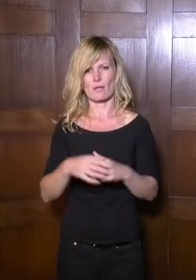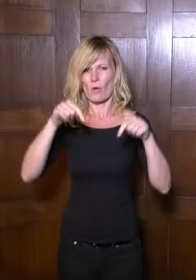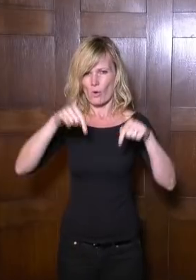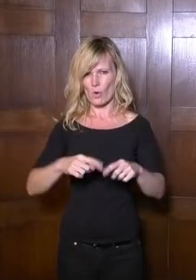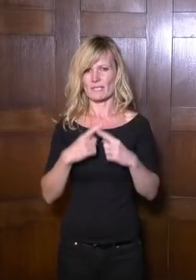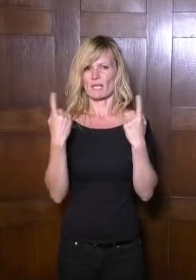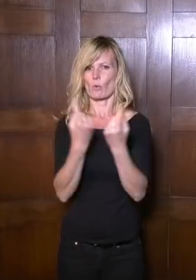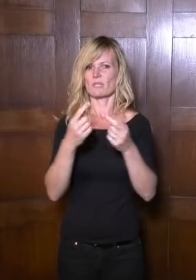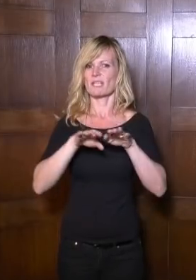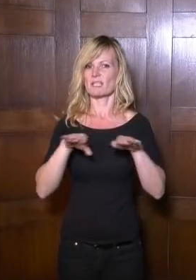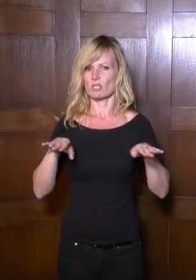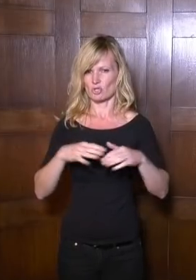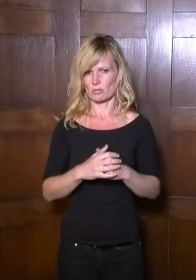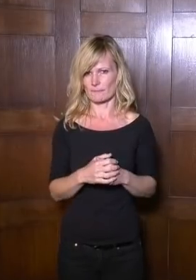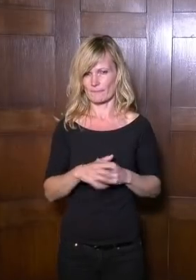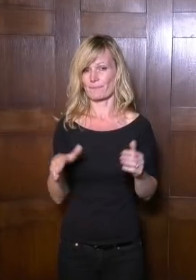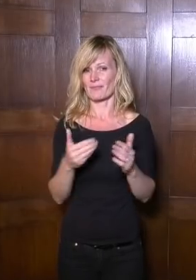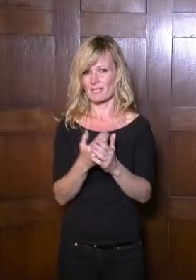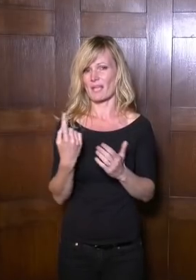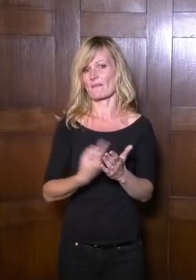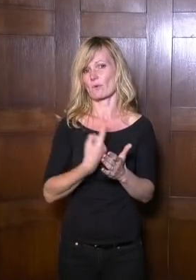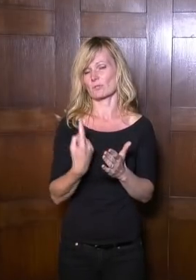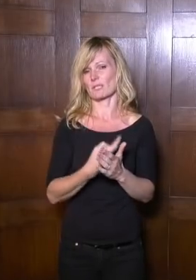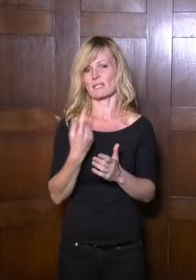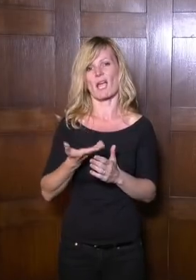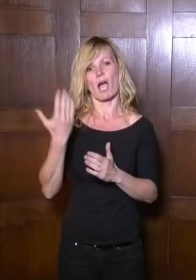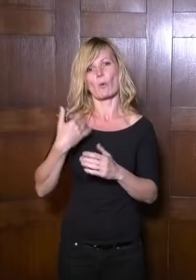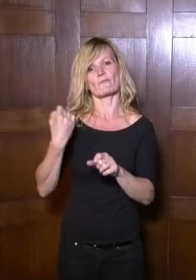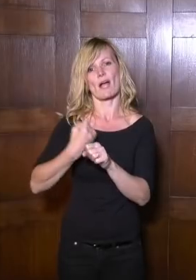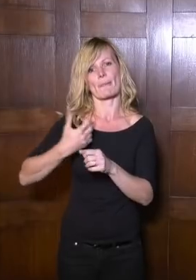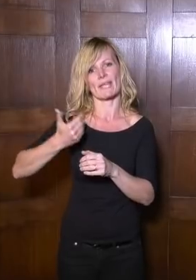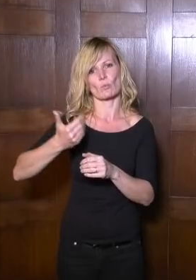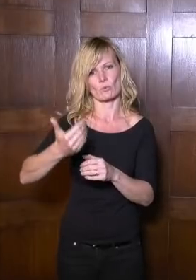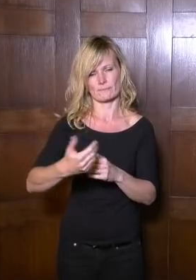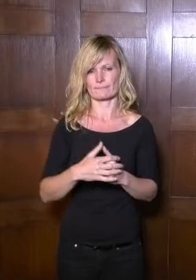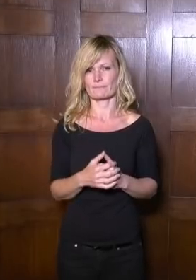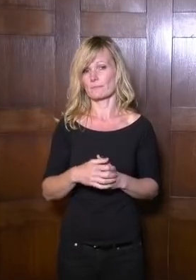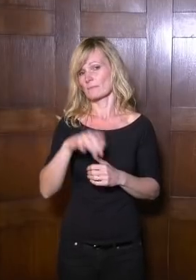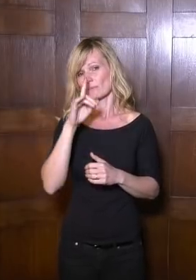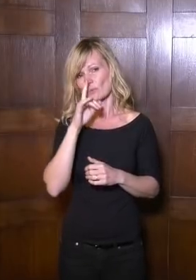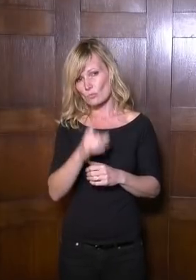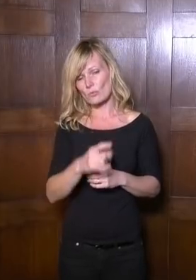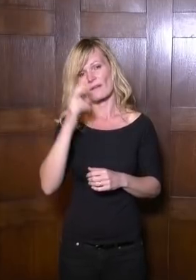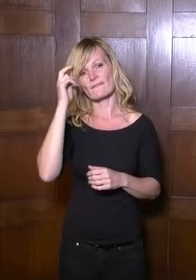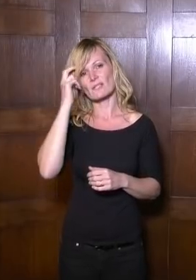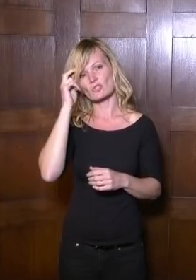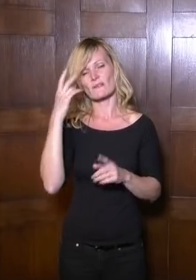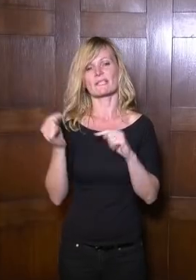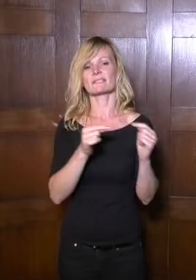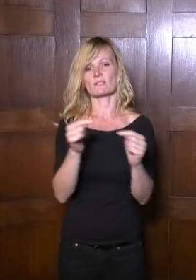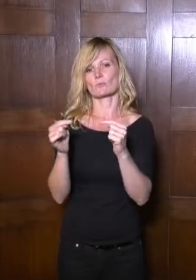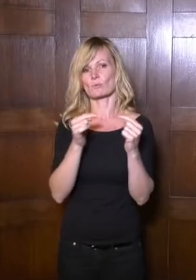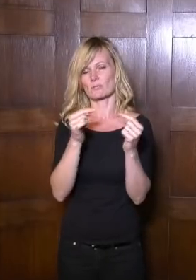Tisch wird diese erforderliche Aufarbeitung, die nur in einem wissenschaftlichen Diskurs möglich sein wird, thematisch